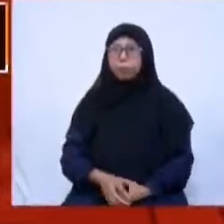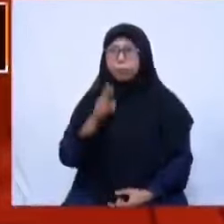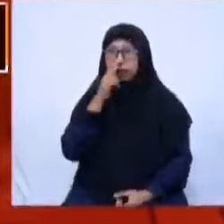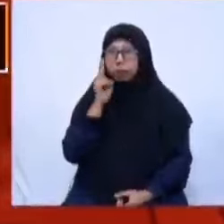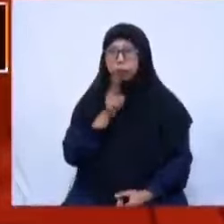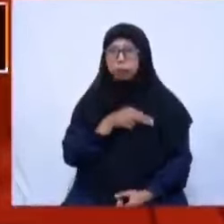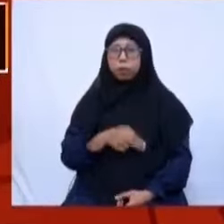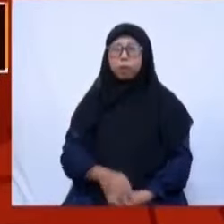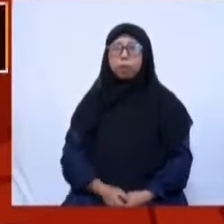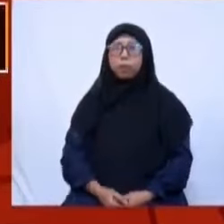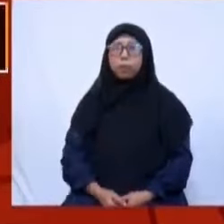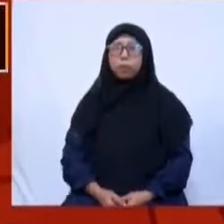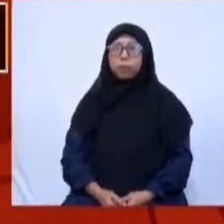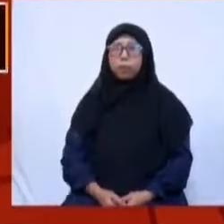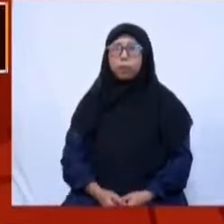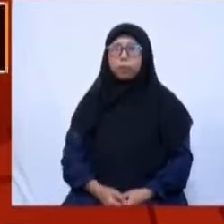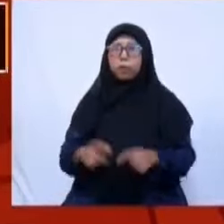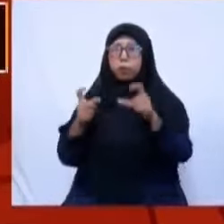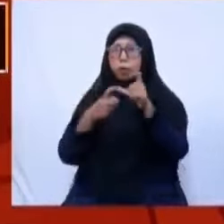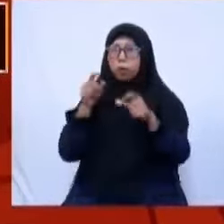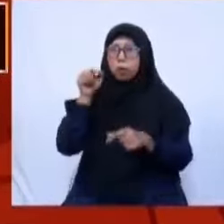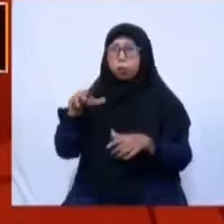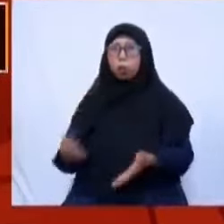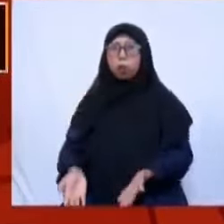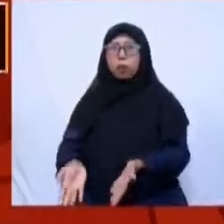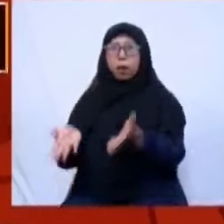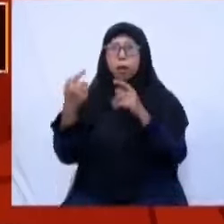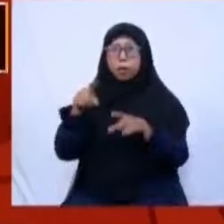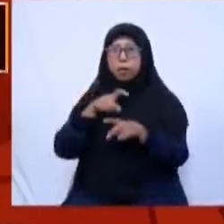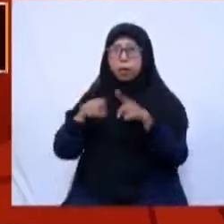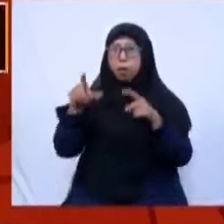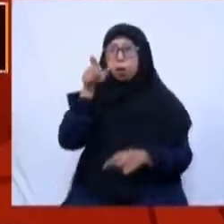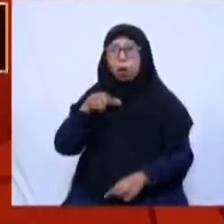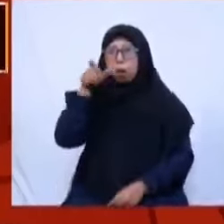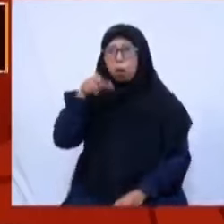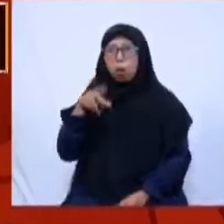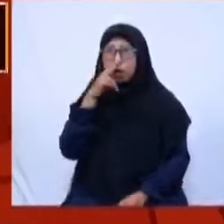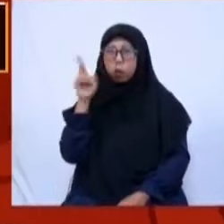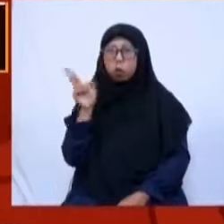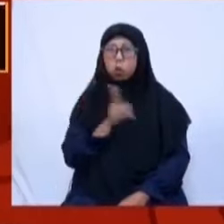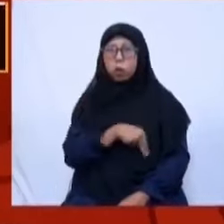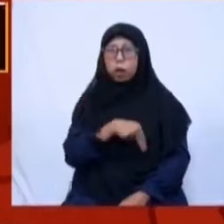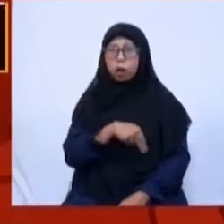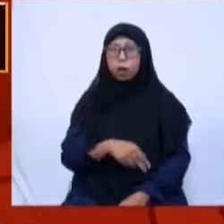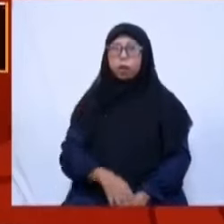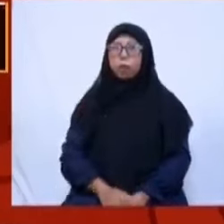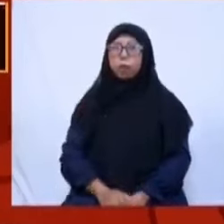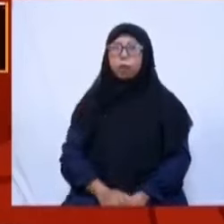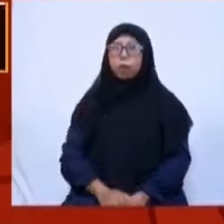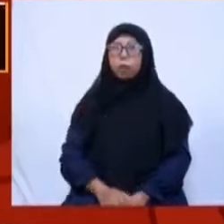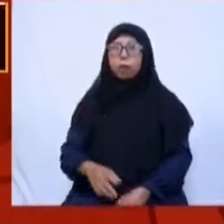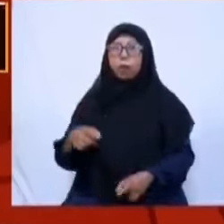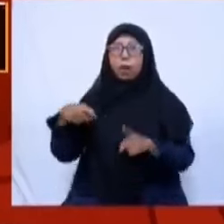igel. Sosiologi itu berangkat dari kerangka tiluhi orang Sunda yang disebut dengan papat kalima